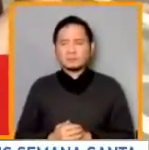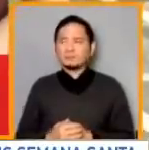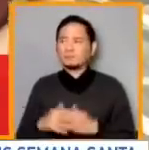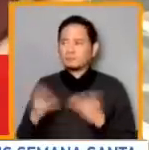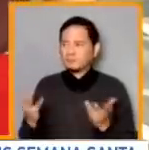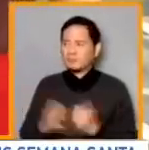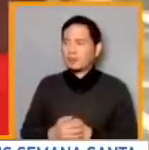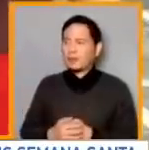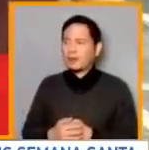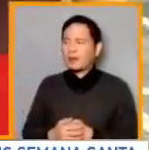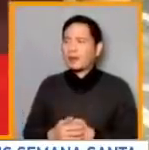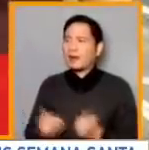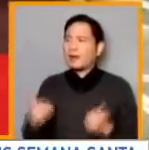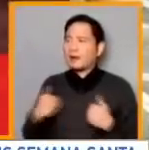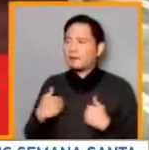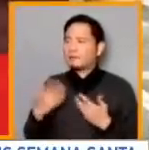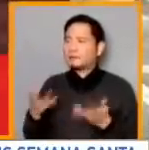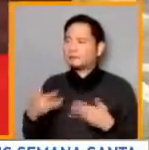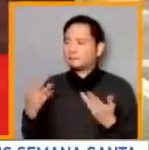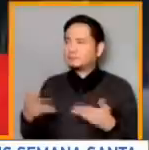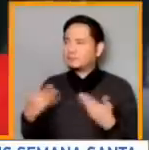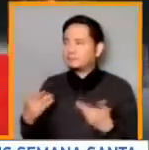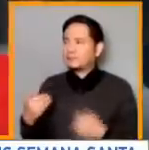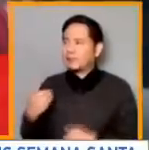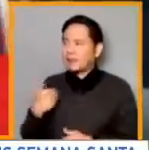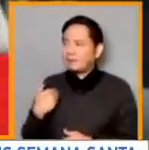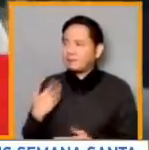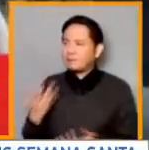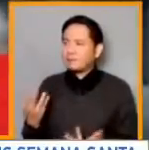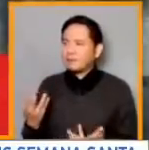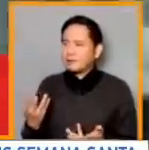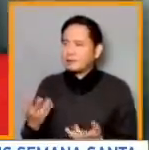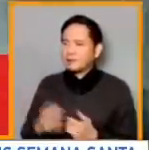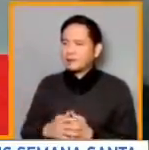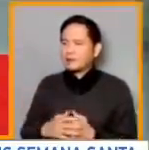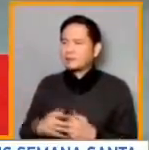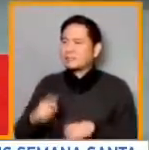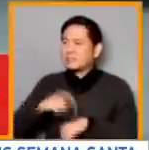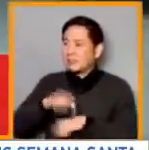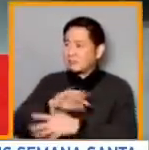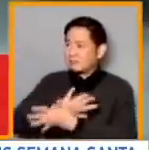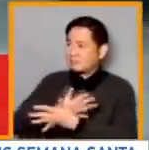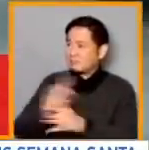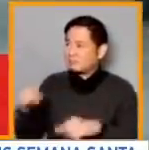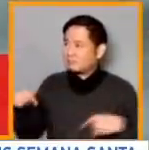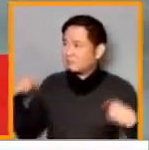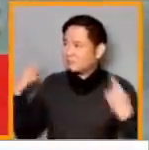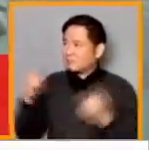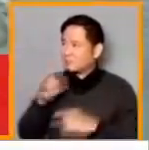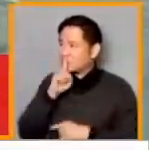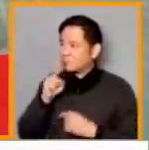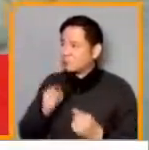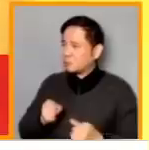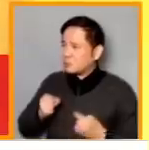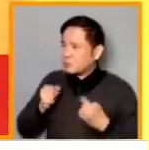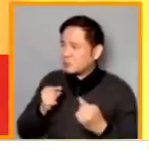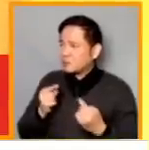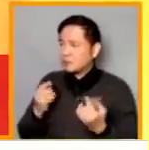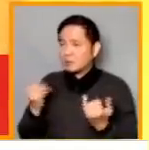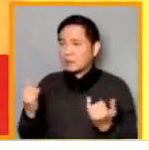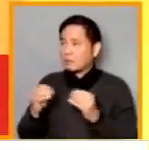ng under ng level 1 tayo ng pandemic. At unti-unti na